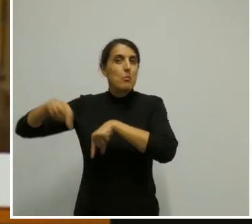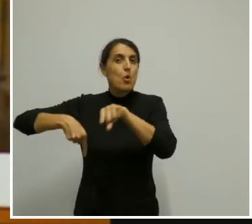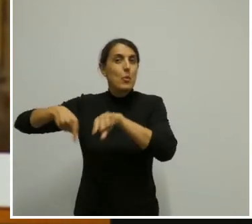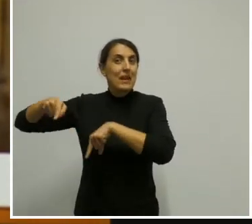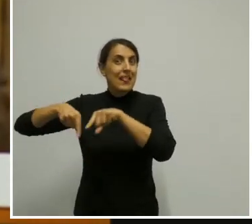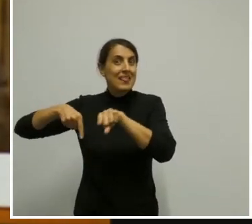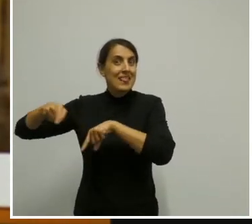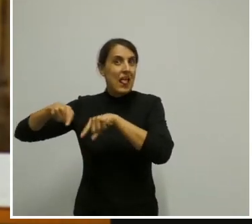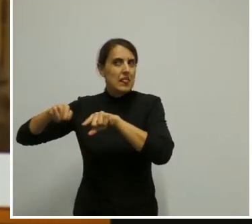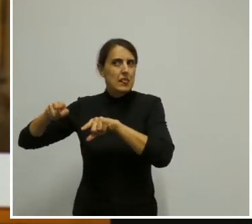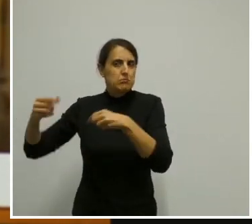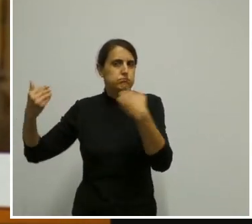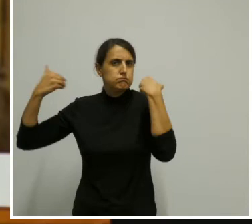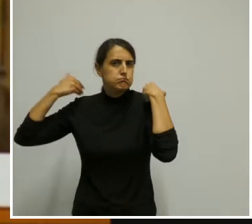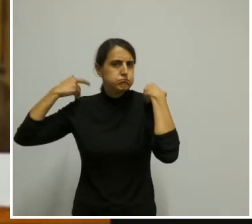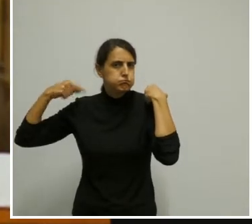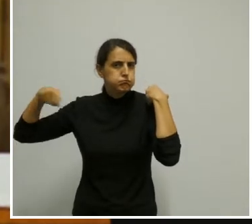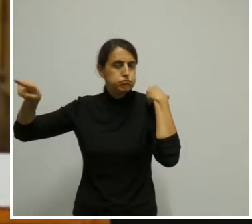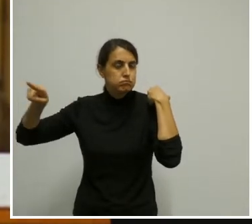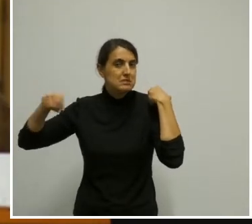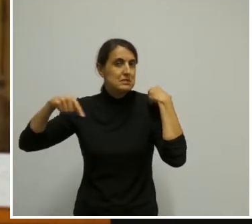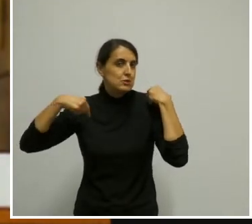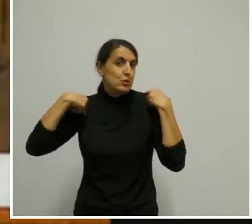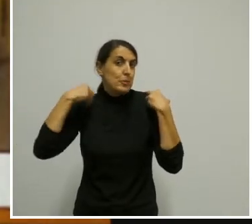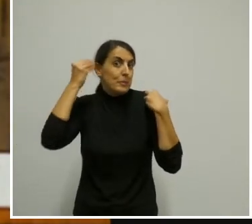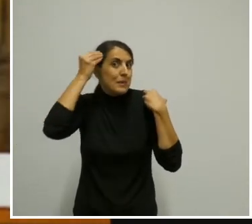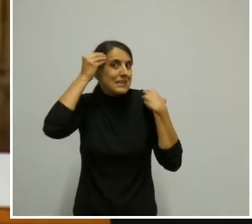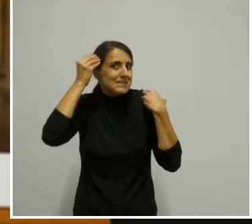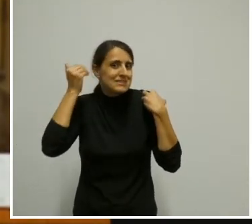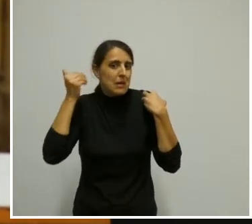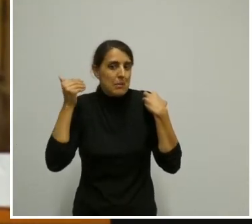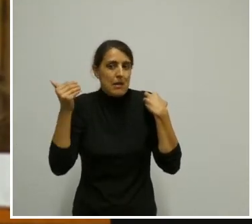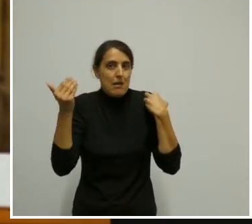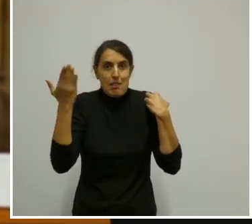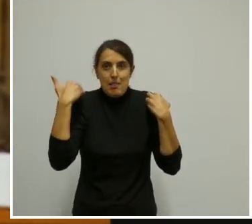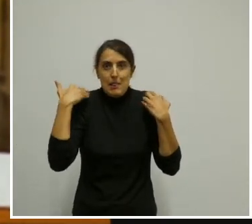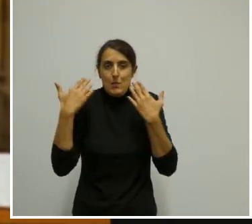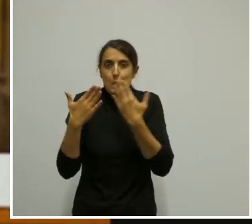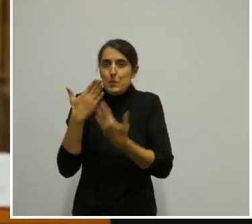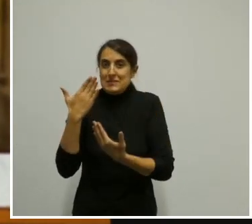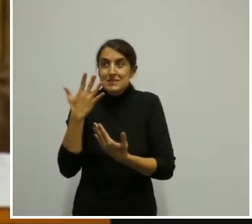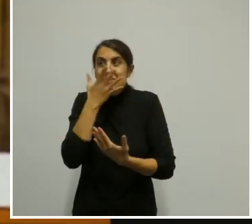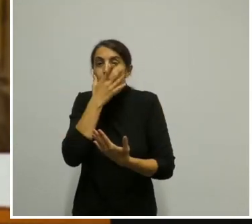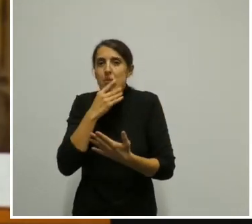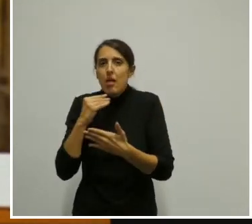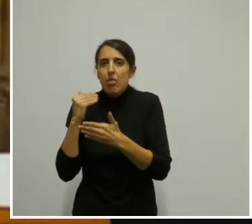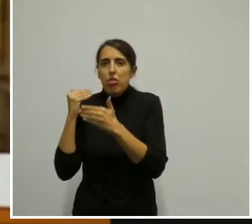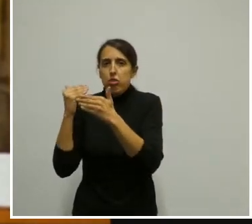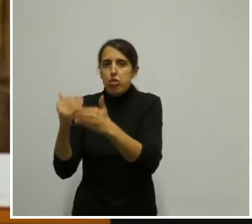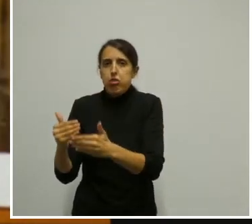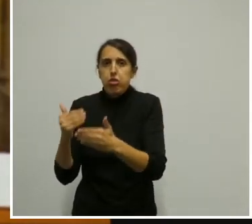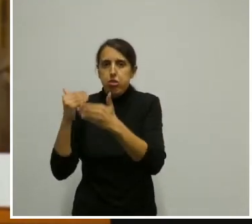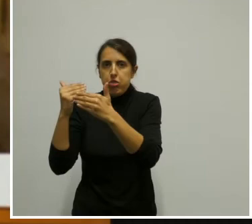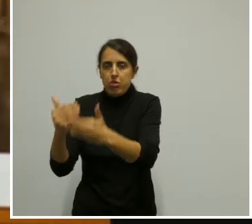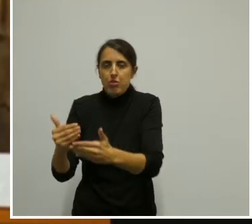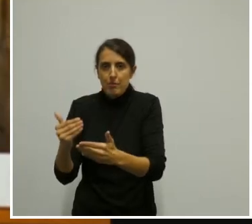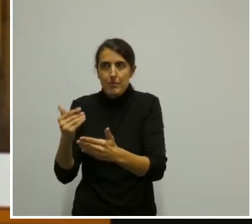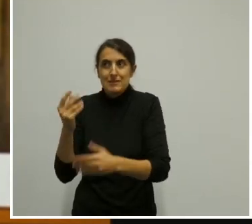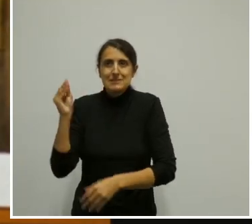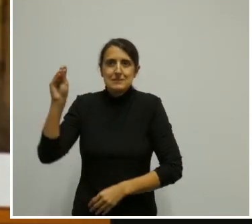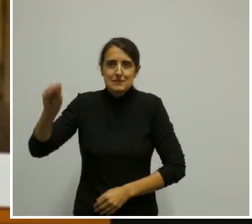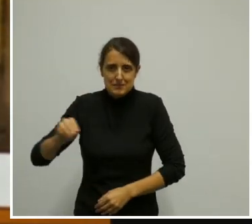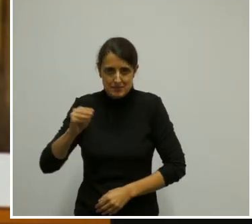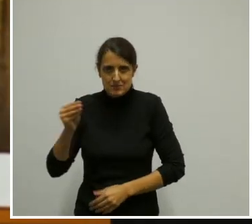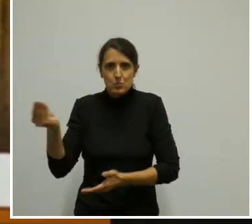sortit, sembla que hi ha hagut certs retards i igualment insistirem una altra vegada perquè, com hem dit, hauria d'haver